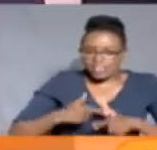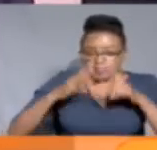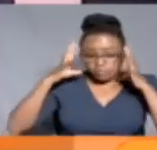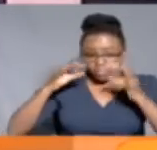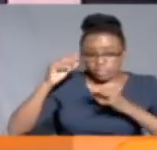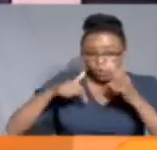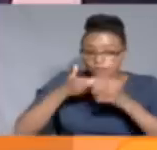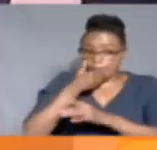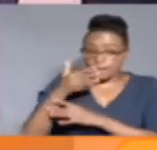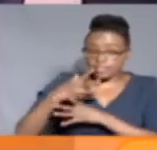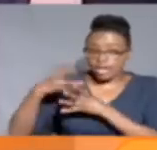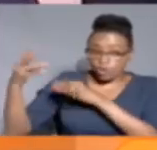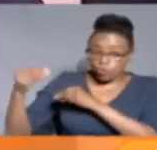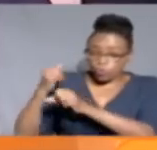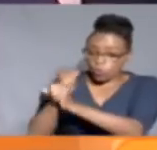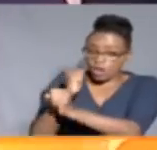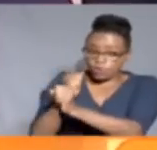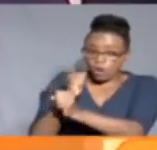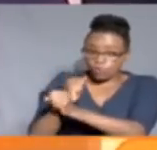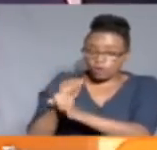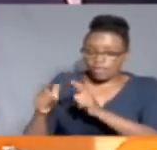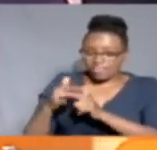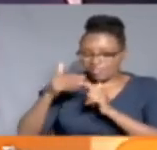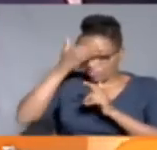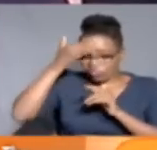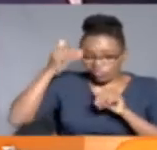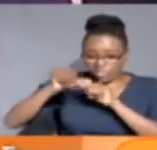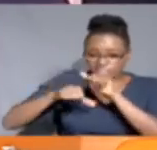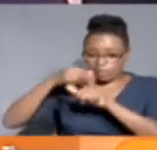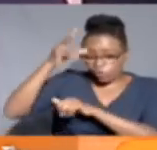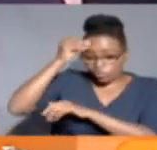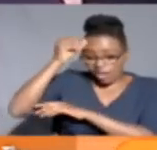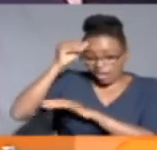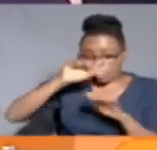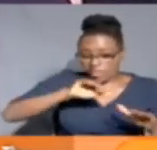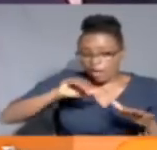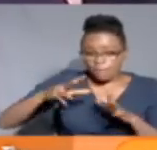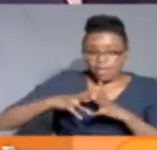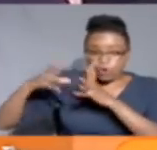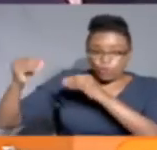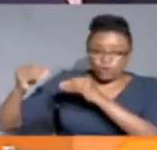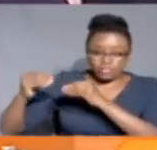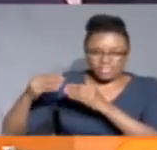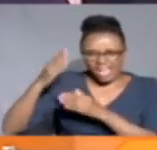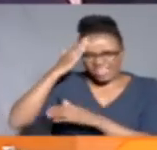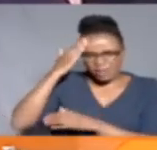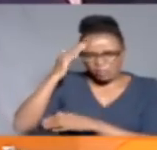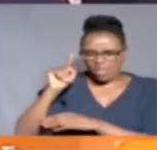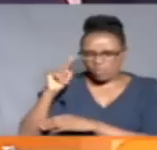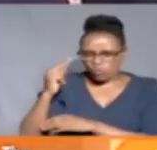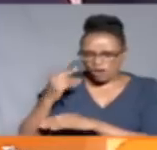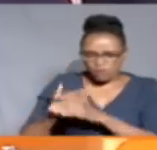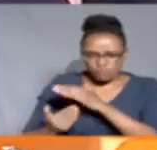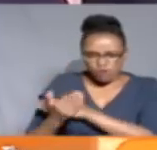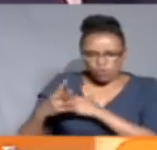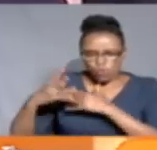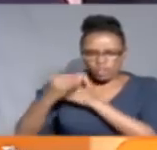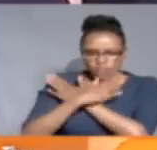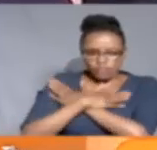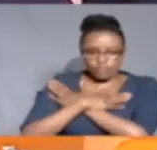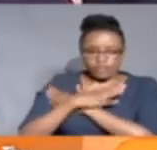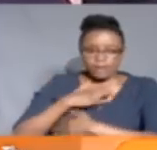Kasema eri niende tu mimi nifanye kazi niache na kusoma. So mimi nilitoka nikaenda, nakumbuka asubuhi nikaenda kwa rafiki